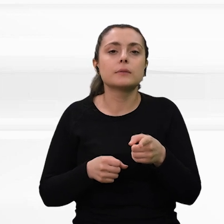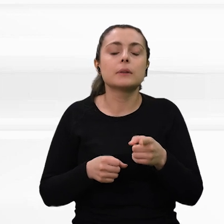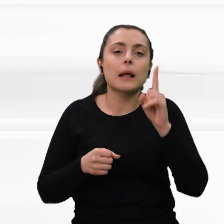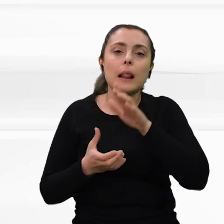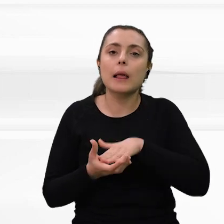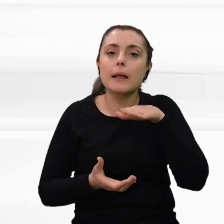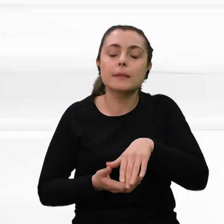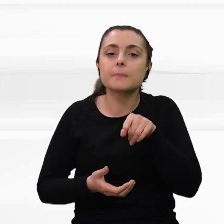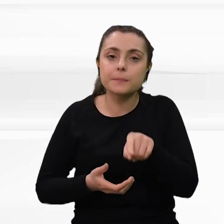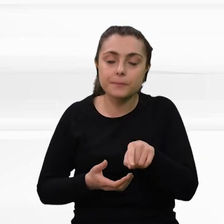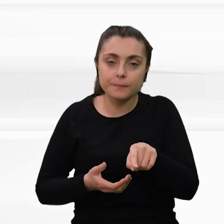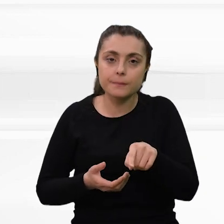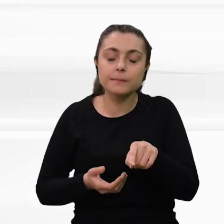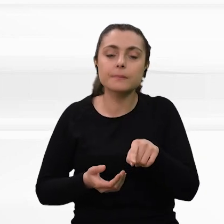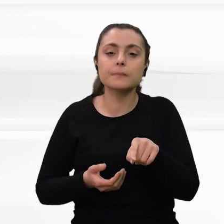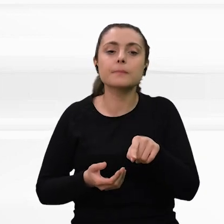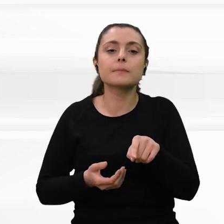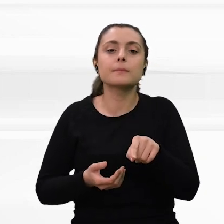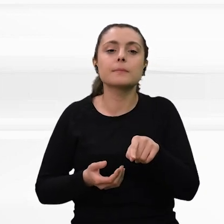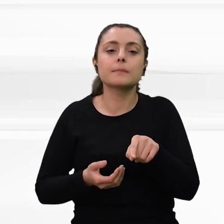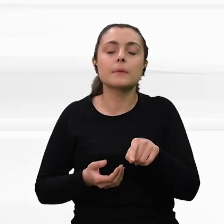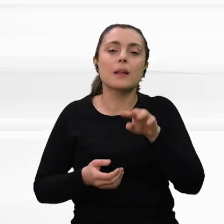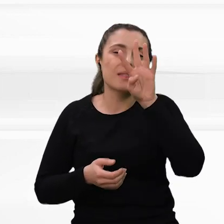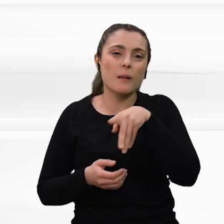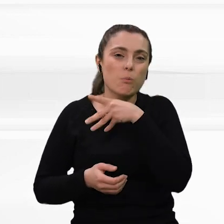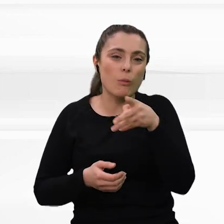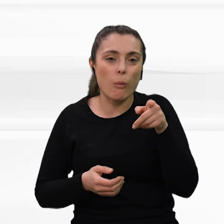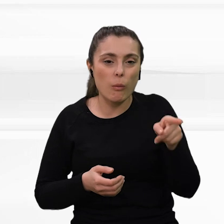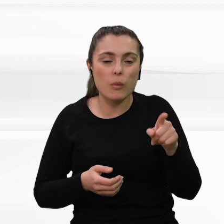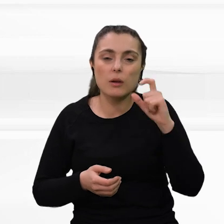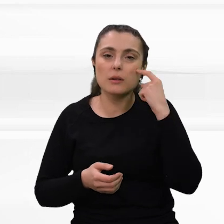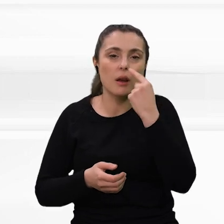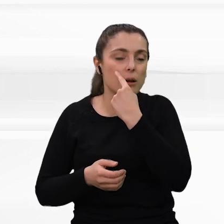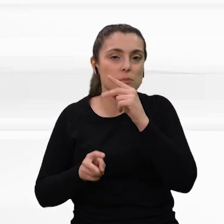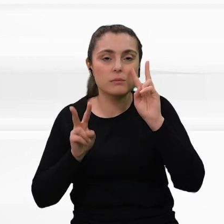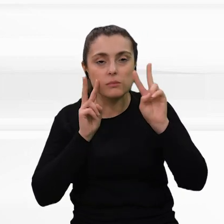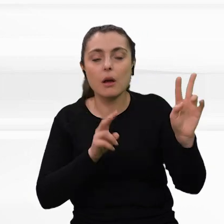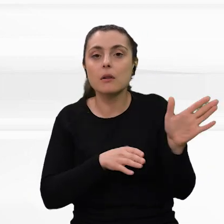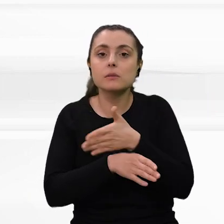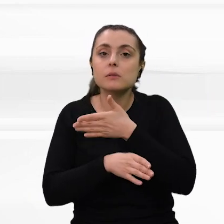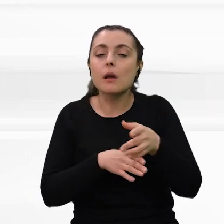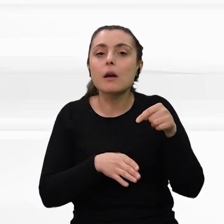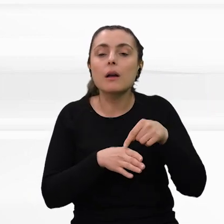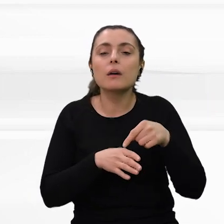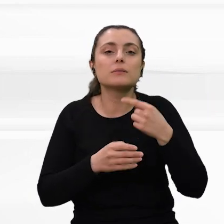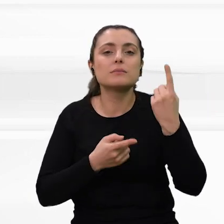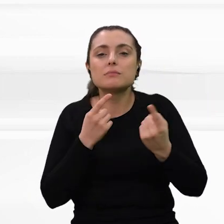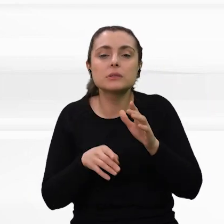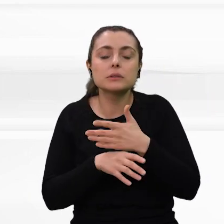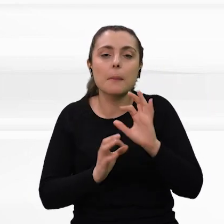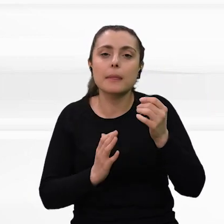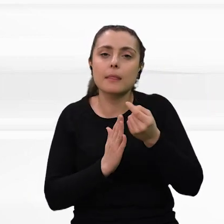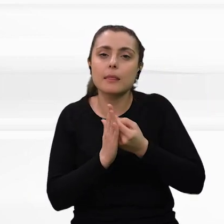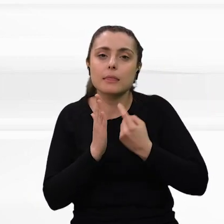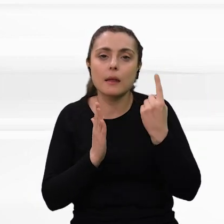ilk aşamadan tabloda yer alan ve gözle görülen bu kesme yani obje